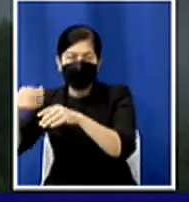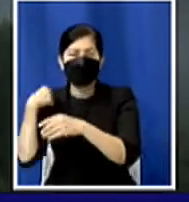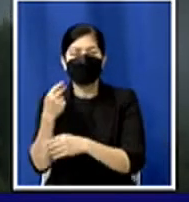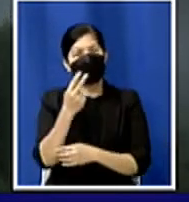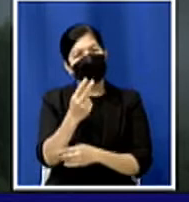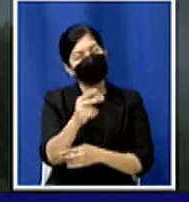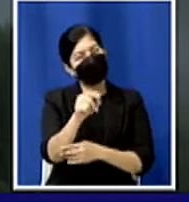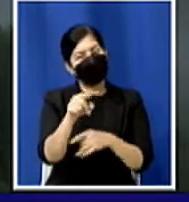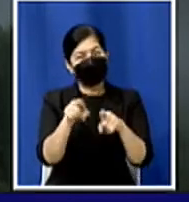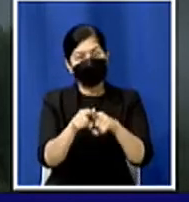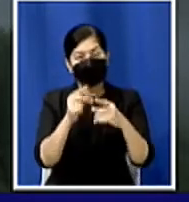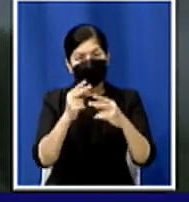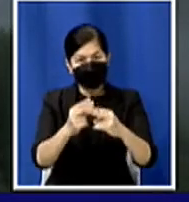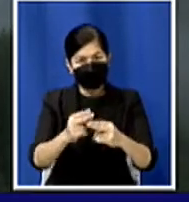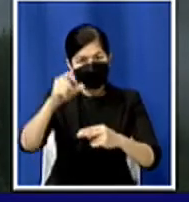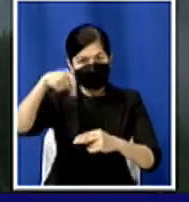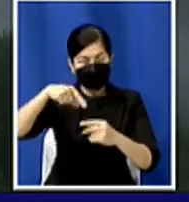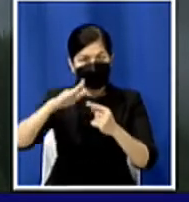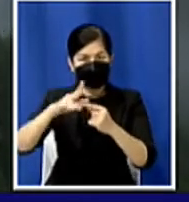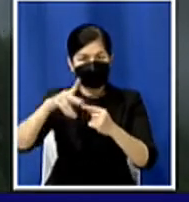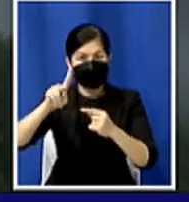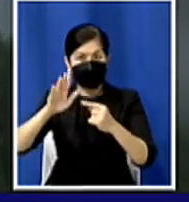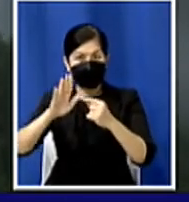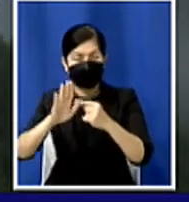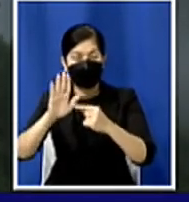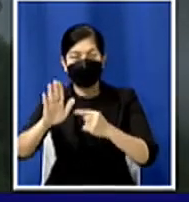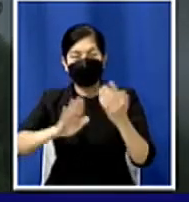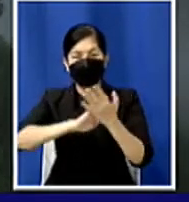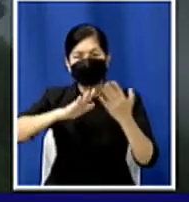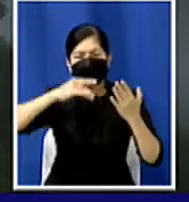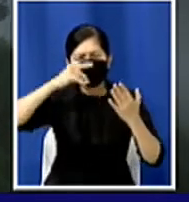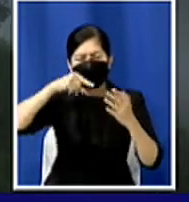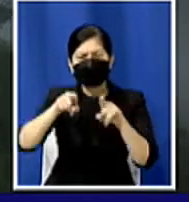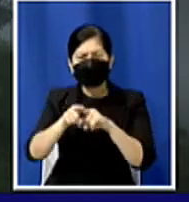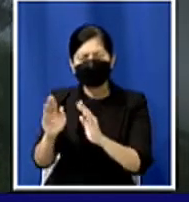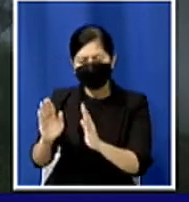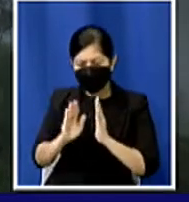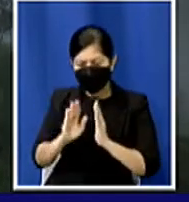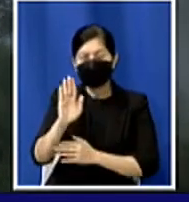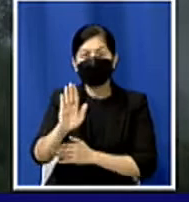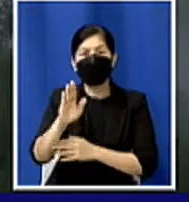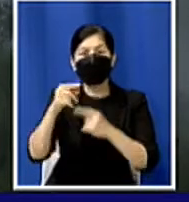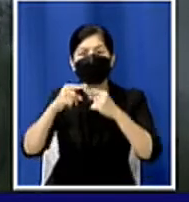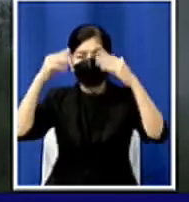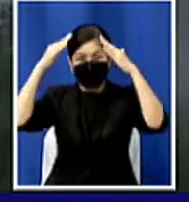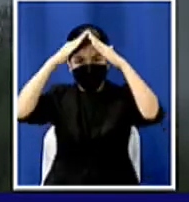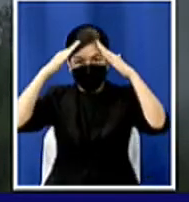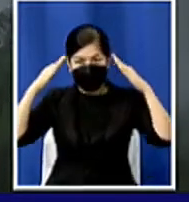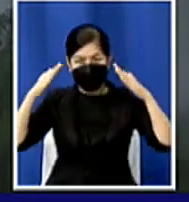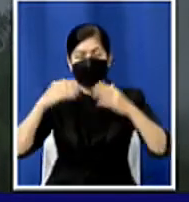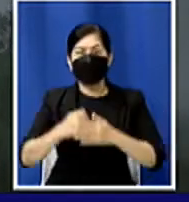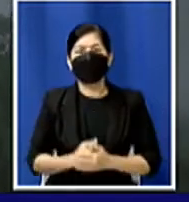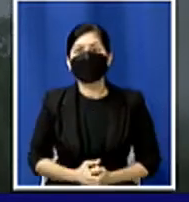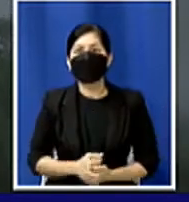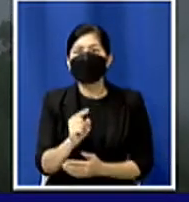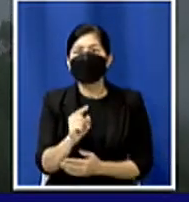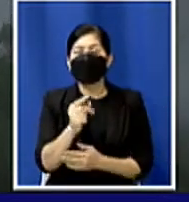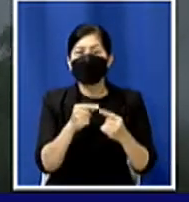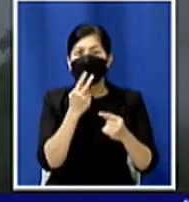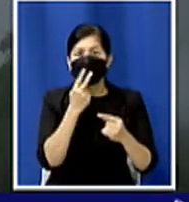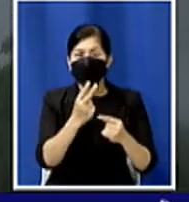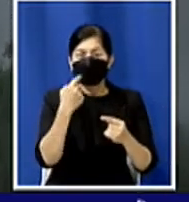ทยเขาเรียกว่าจะมีข้างบนนี้นะมันจะมีเนินเขาเรียกเนินเต้า ครับ ผมเรียกขออภัย